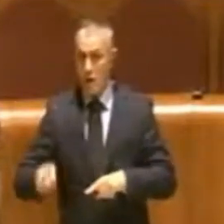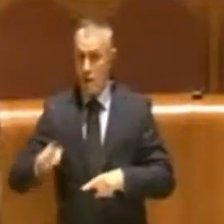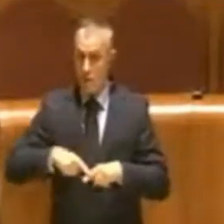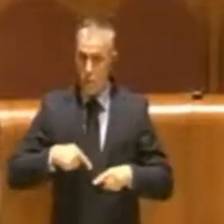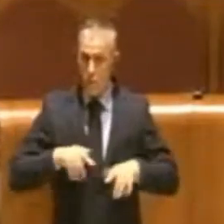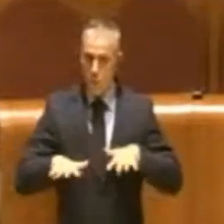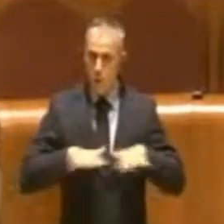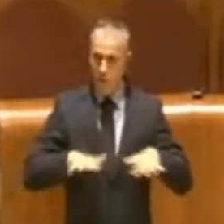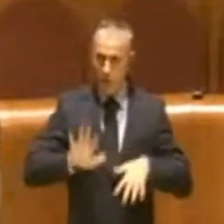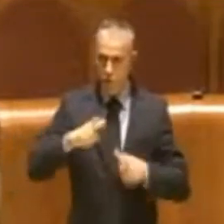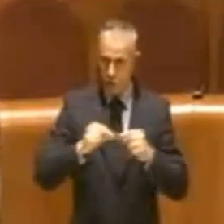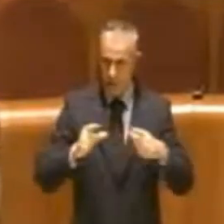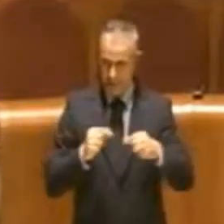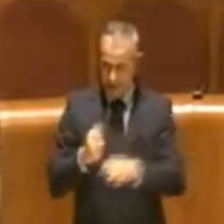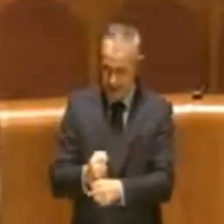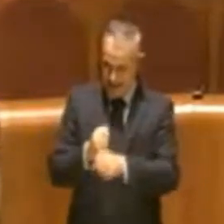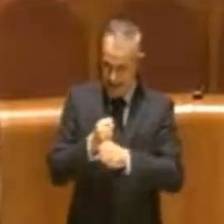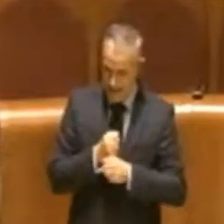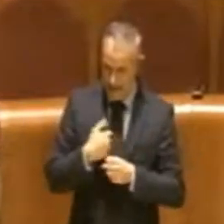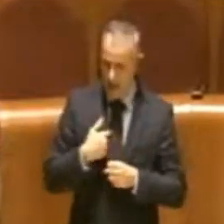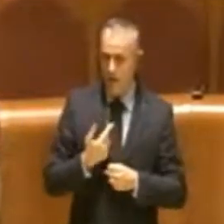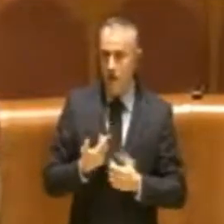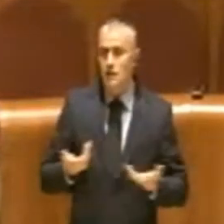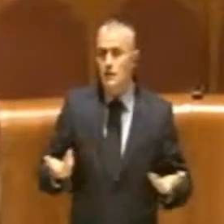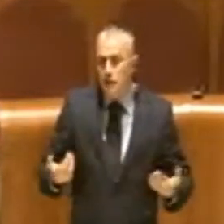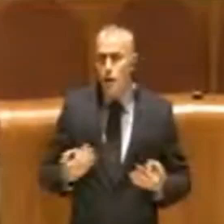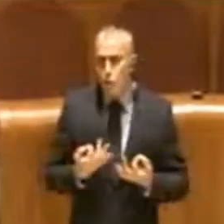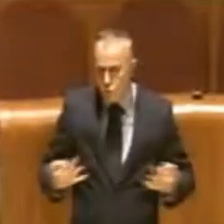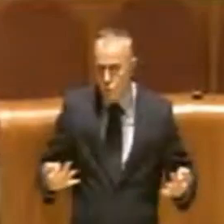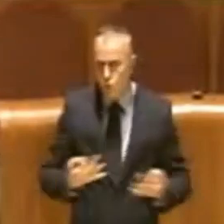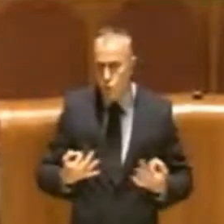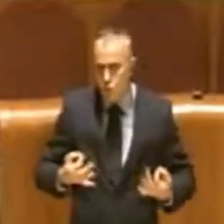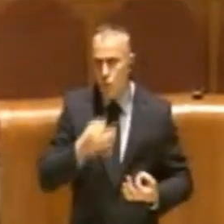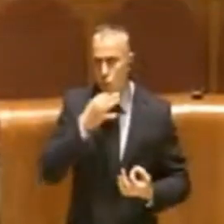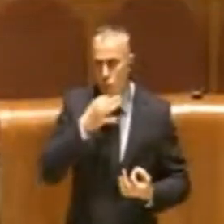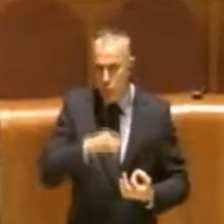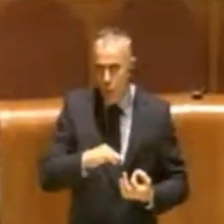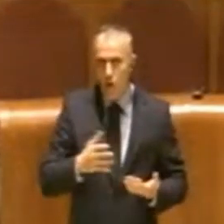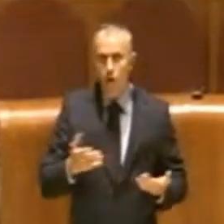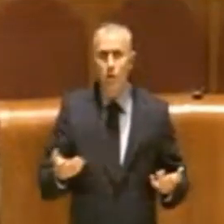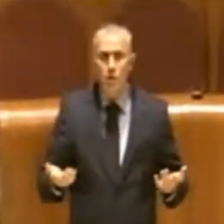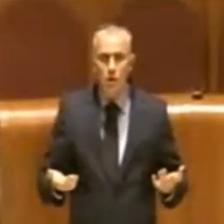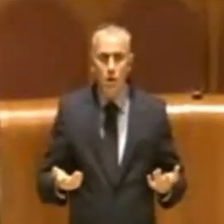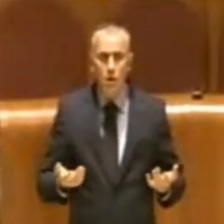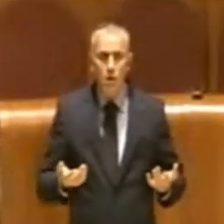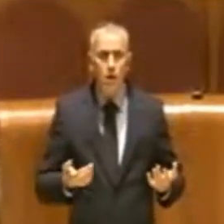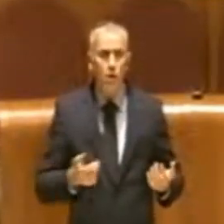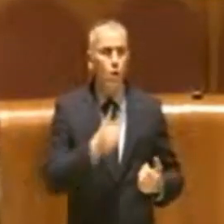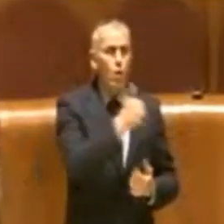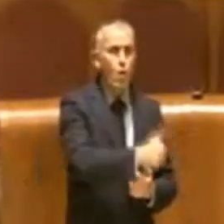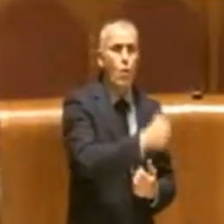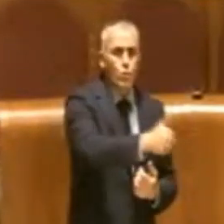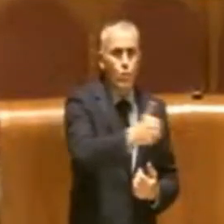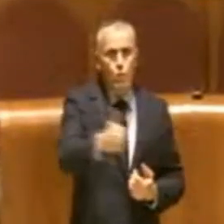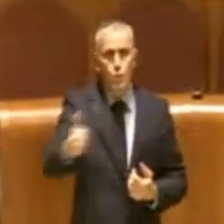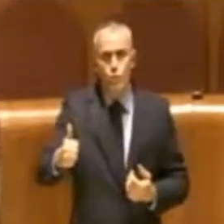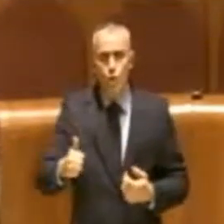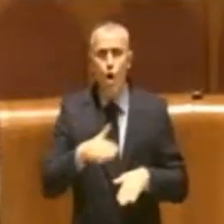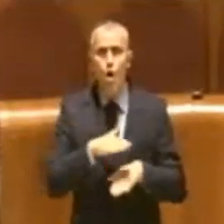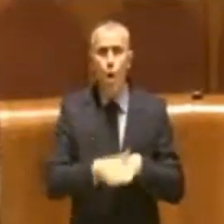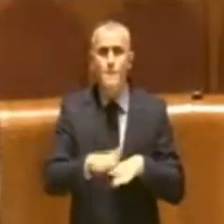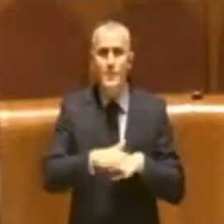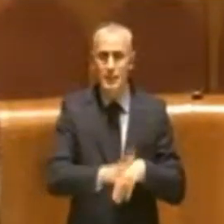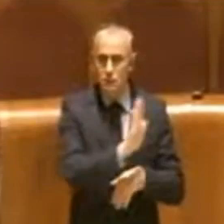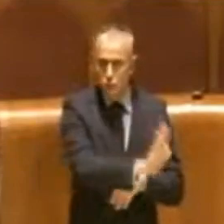Stelle, è proprio quella di fare in modo che ciascuno, per le proprie competenze, possa portare